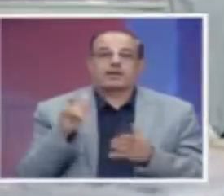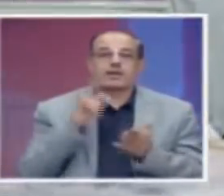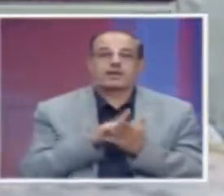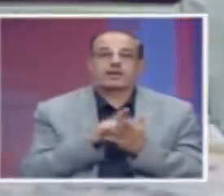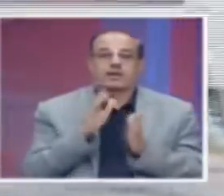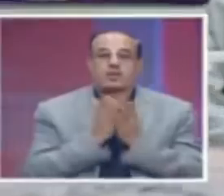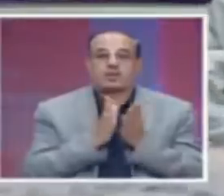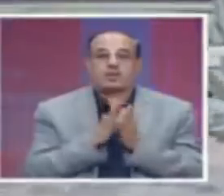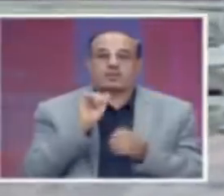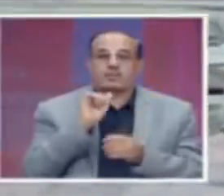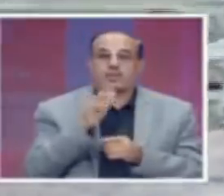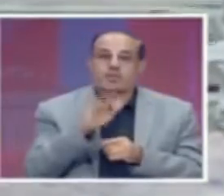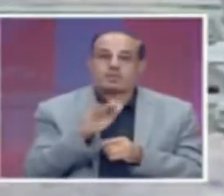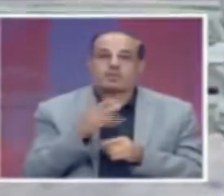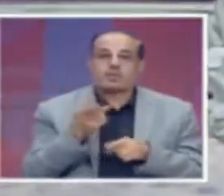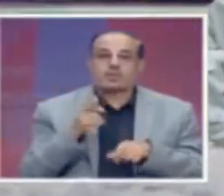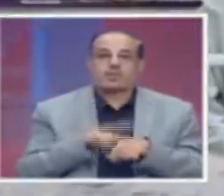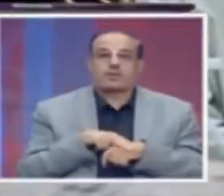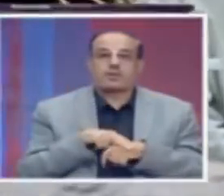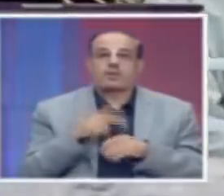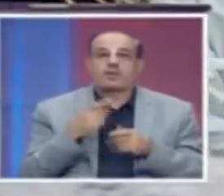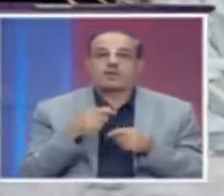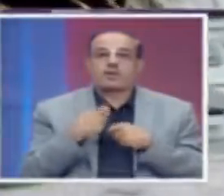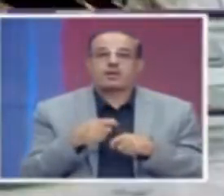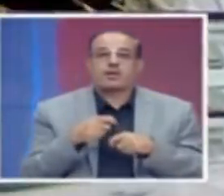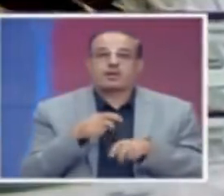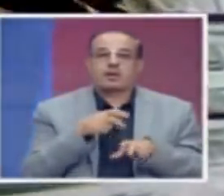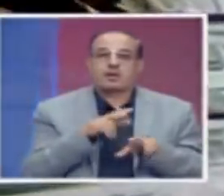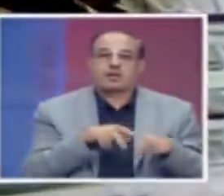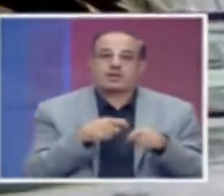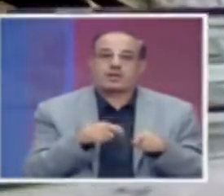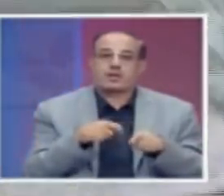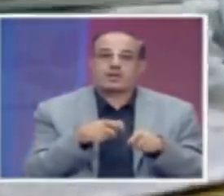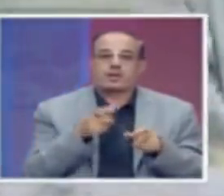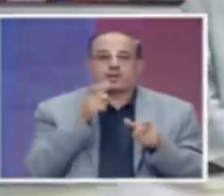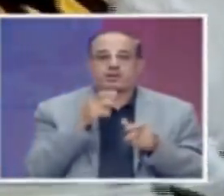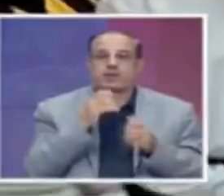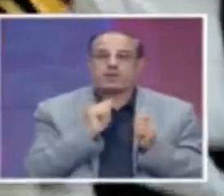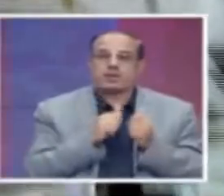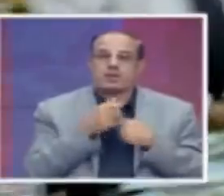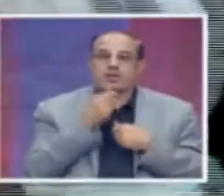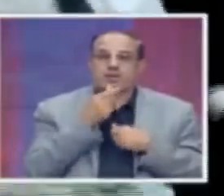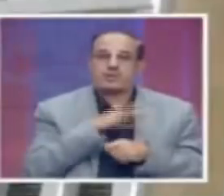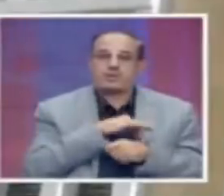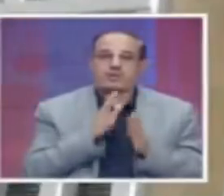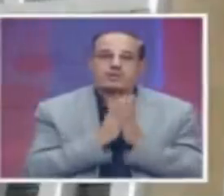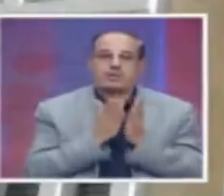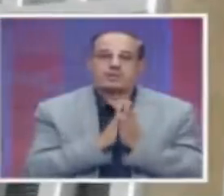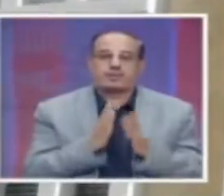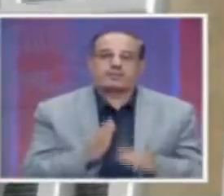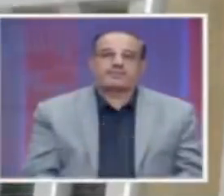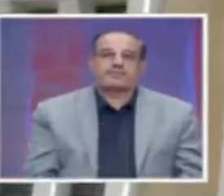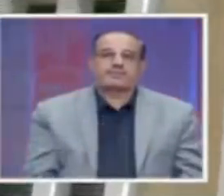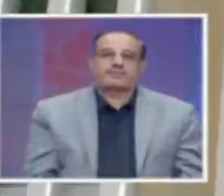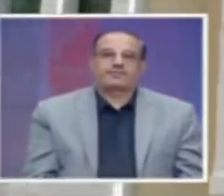وتسليم الكتب المدرسية دون التقيد بدفع الطلاب للمصروفات المدرسية، حرصا على استفادة الطلبة.